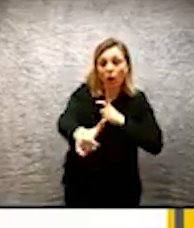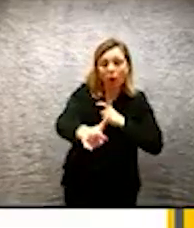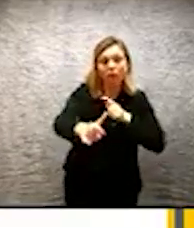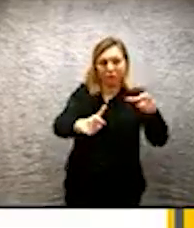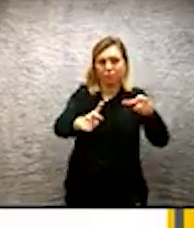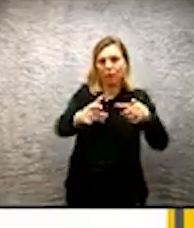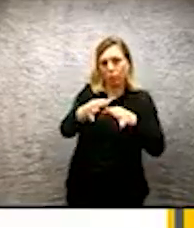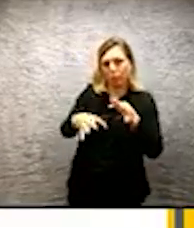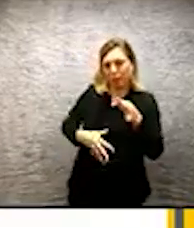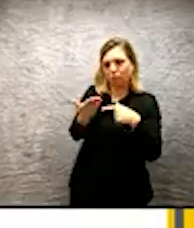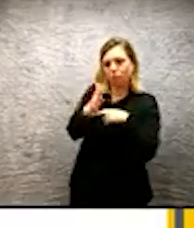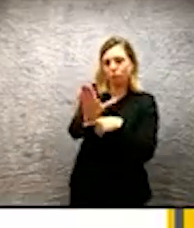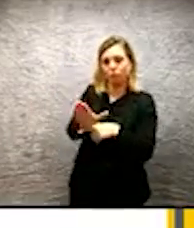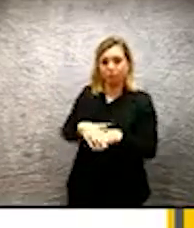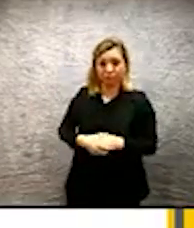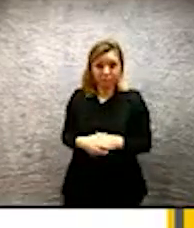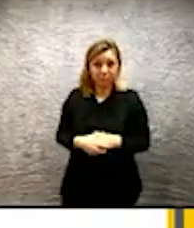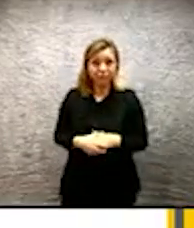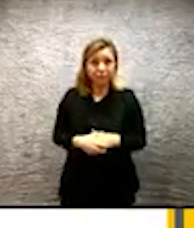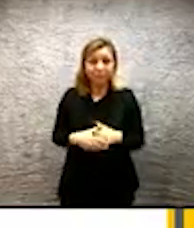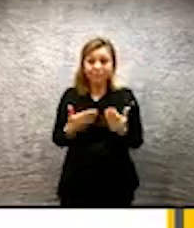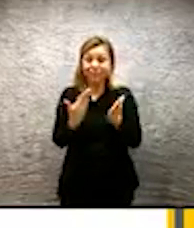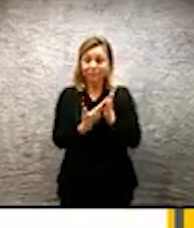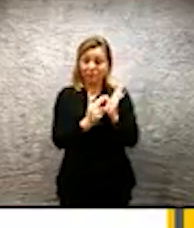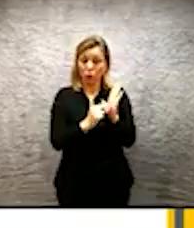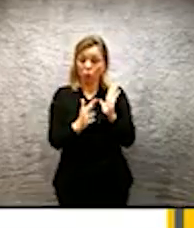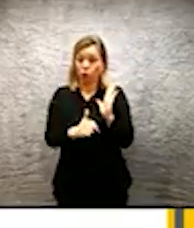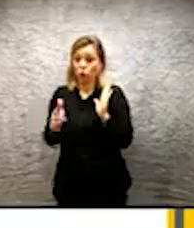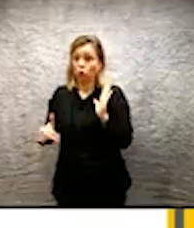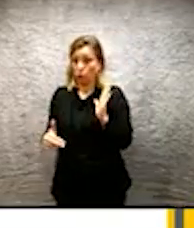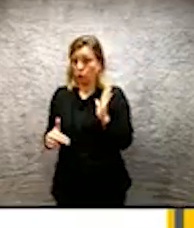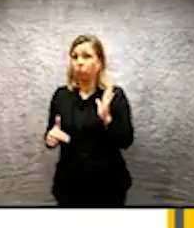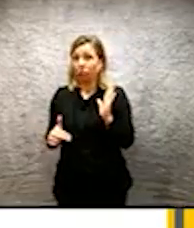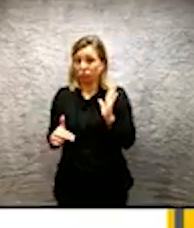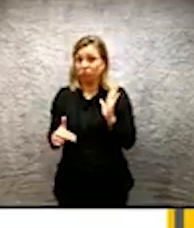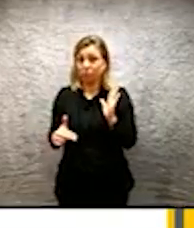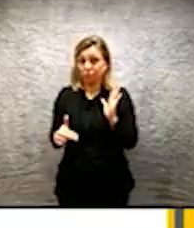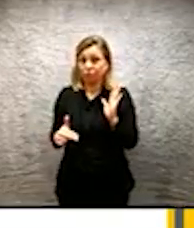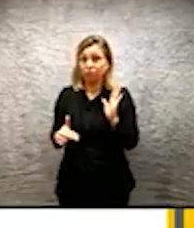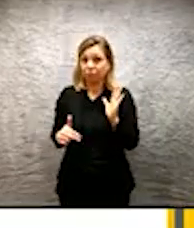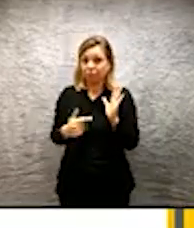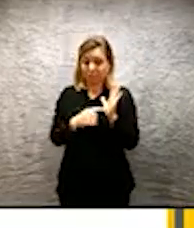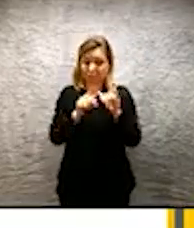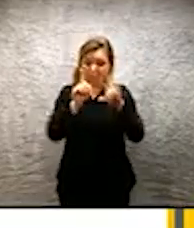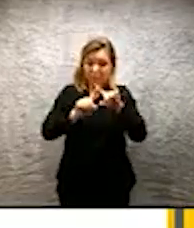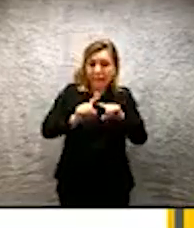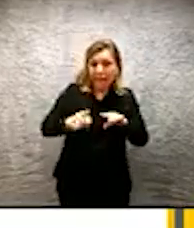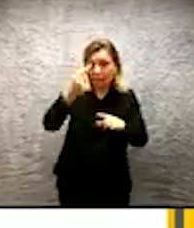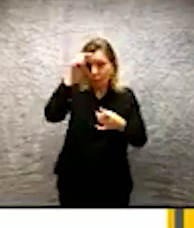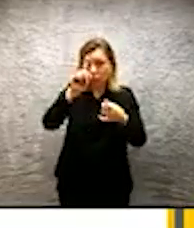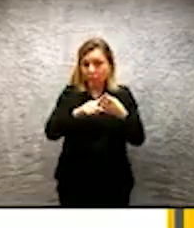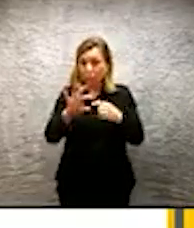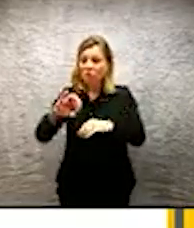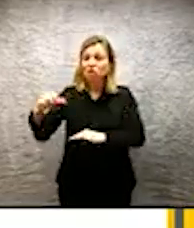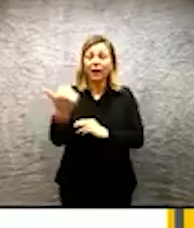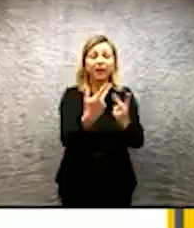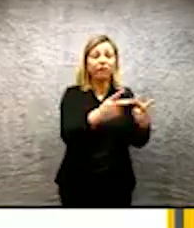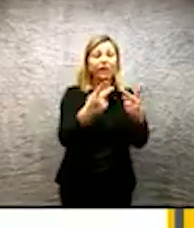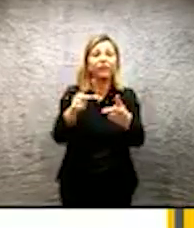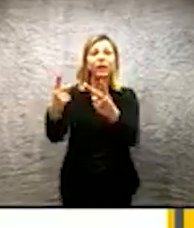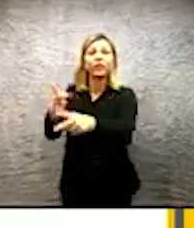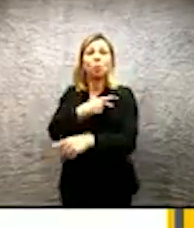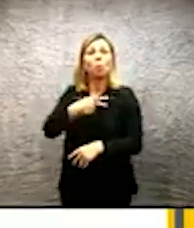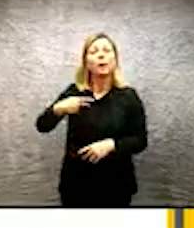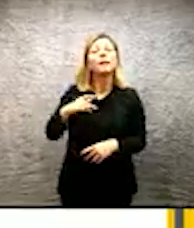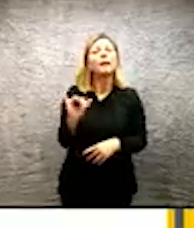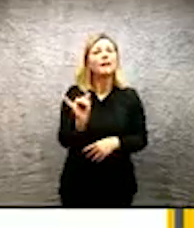dans cette convention que, des précisions sur la propriété des matériels pour chaque commune. Chaque